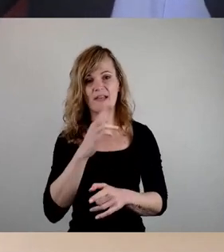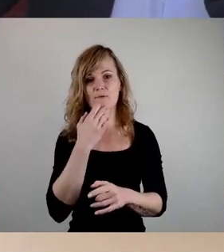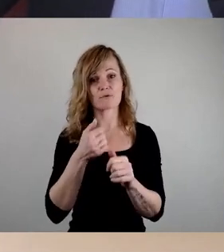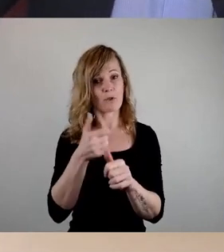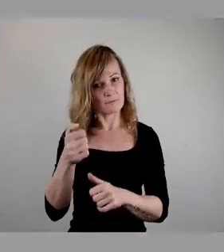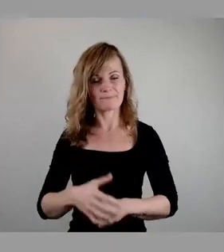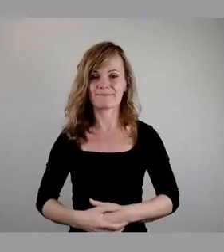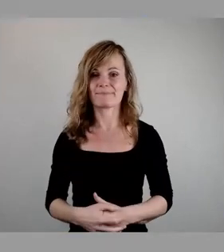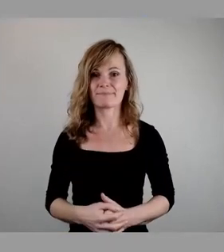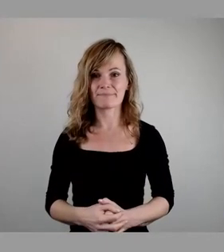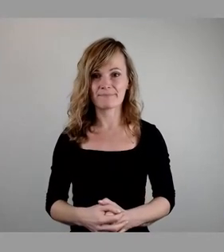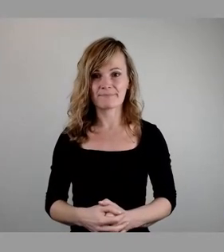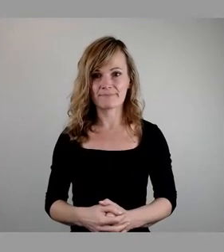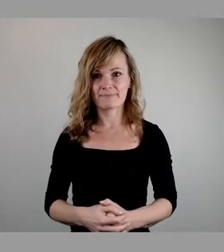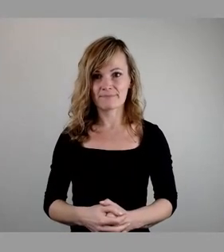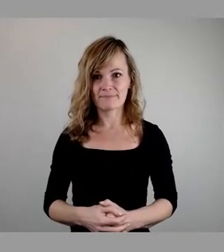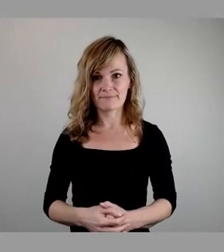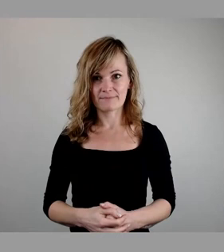Stimmzeichen.